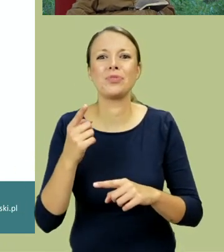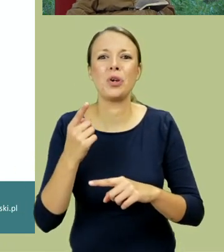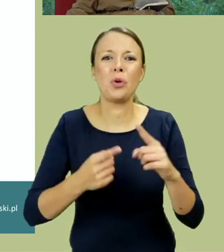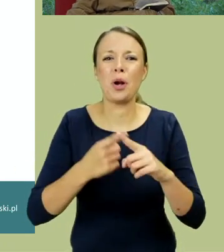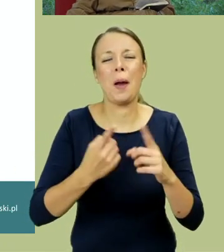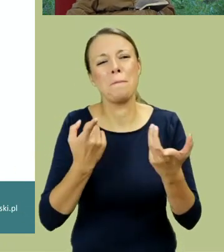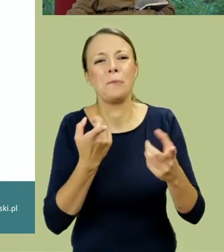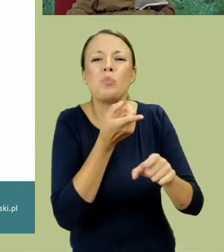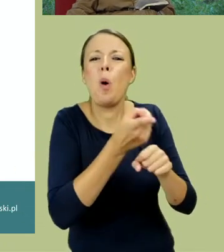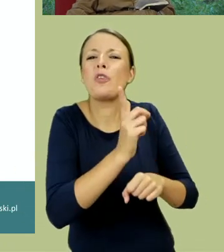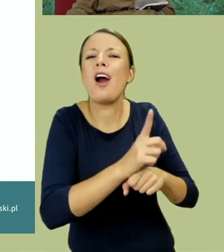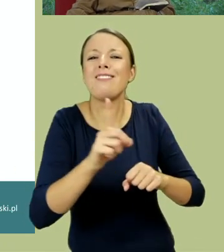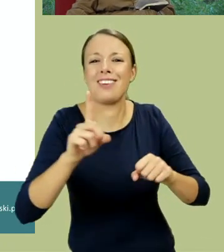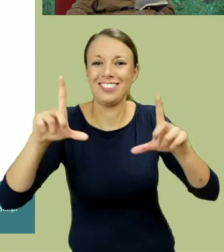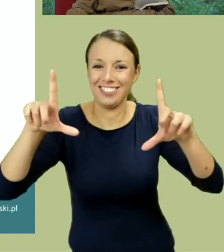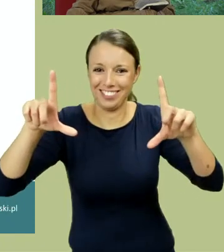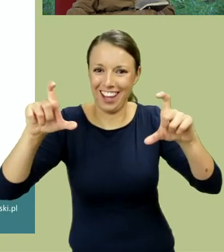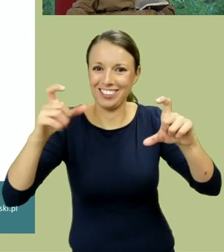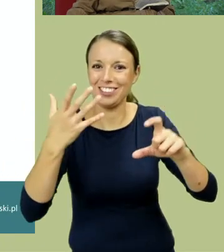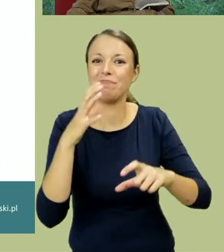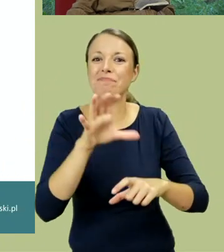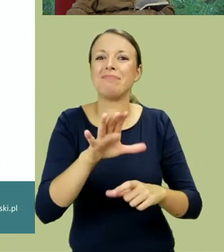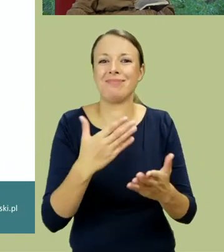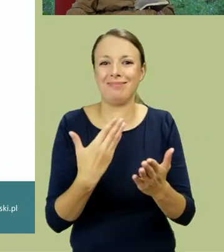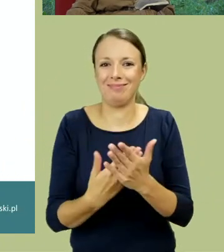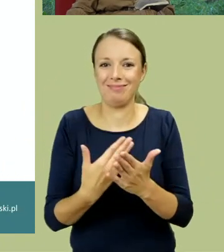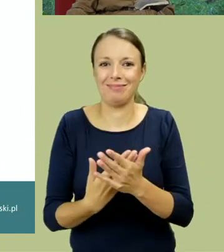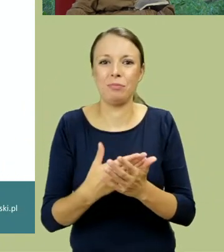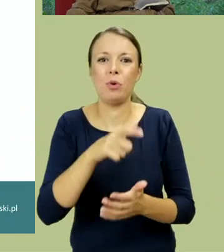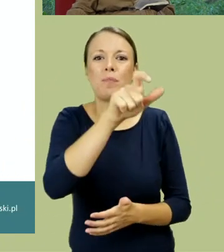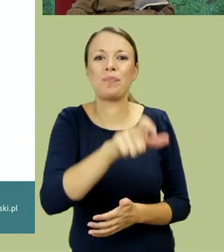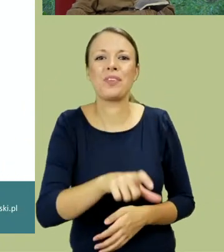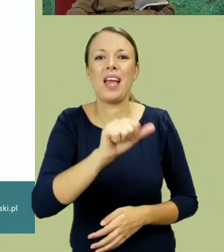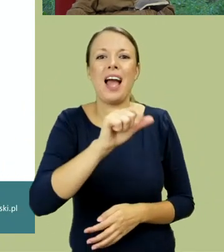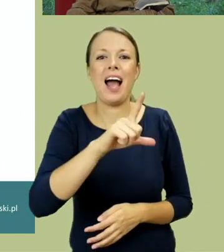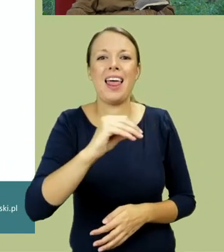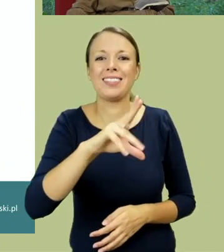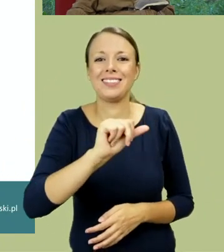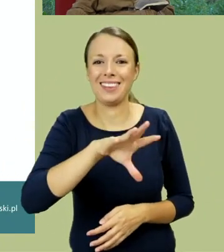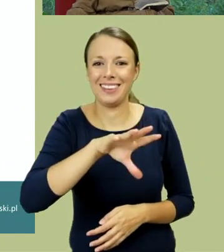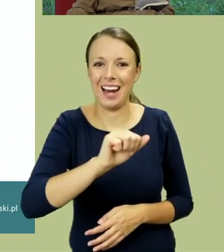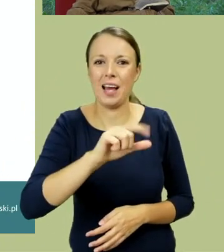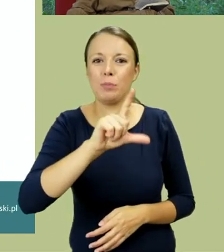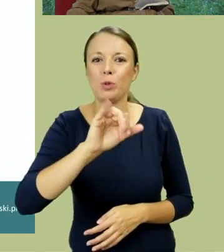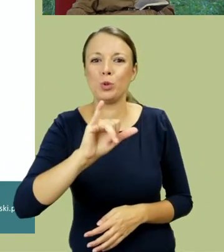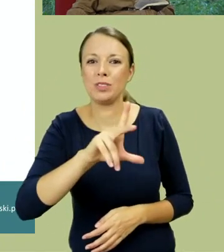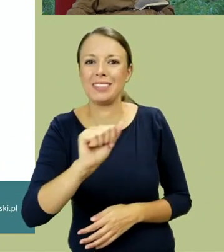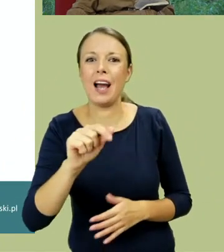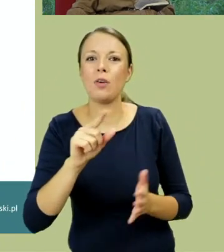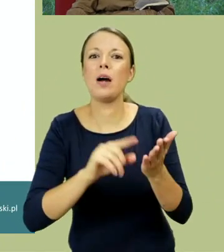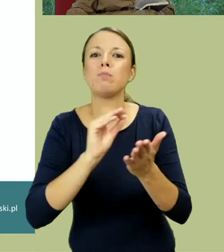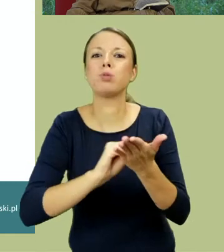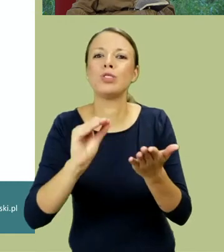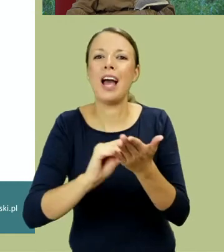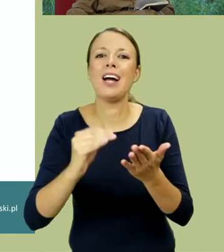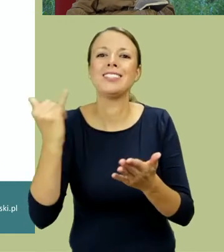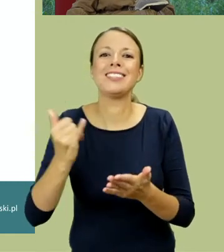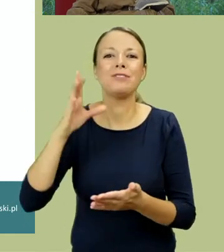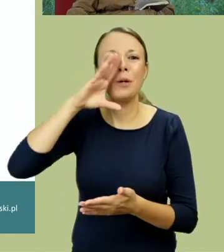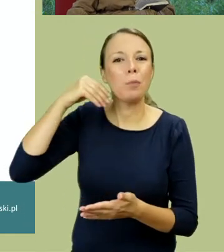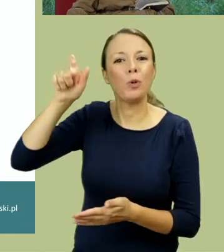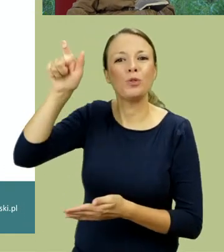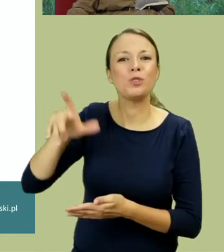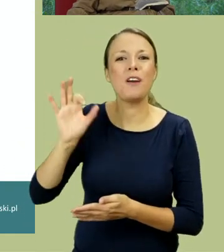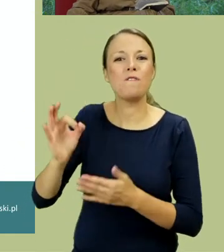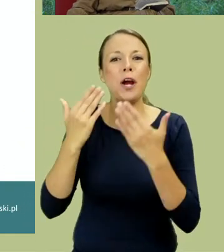zdjęcie, ponieważ Aleksandra Piłsudska pisała o tym, że imieniny marszałka wywracały życie rodziny